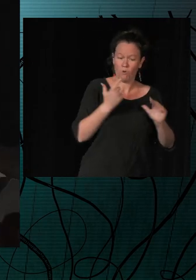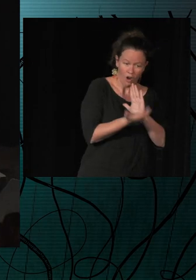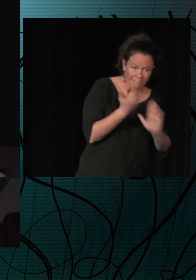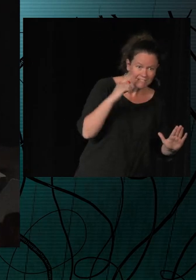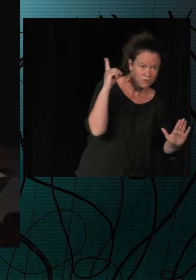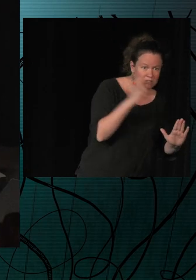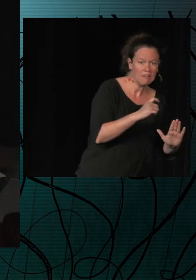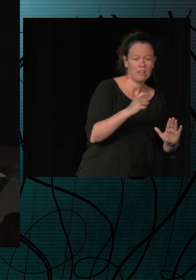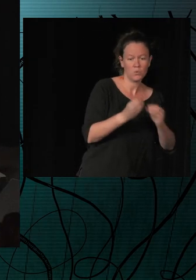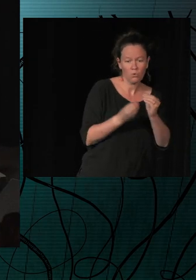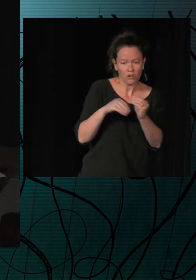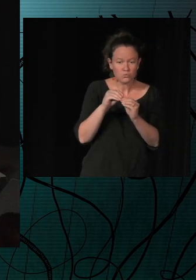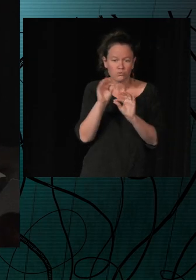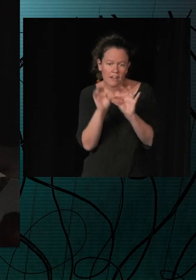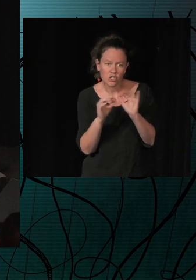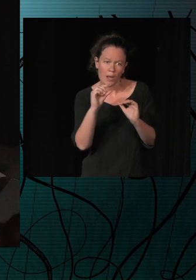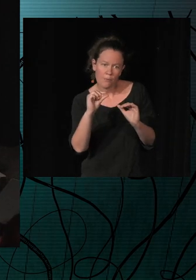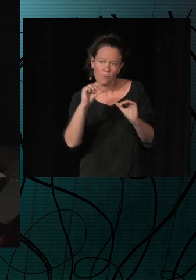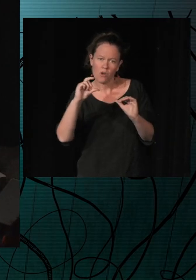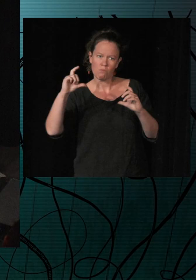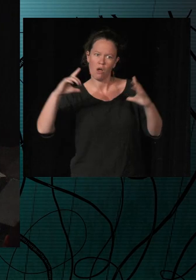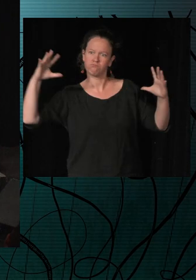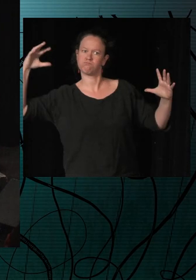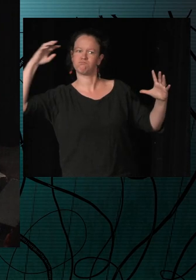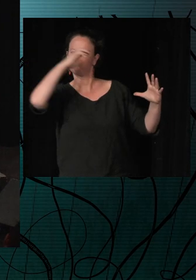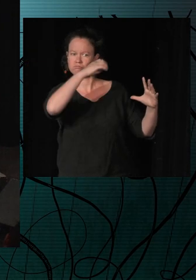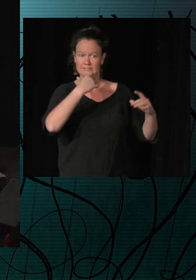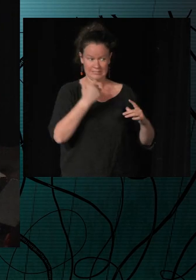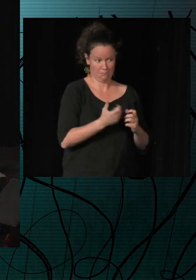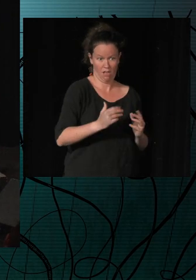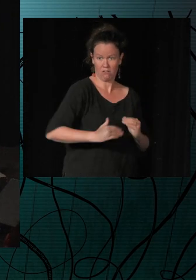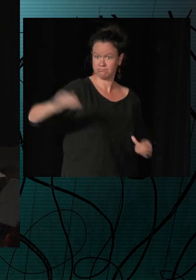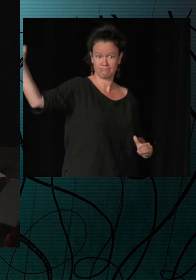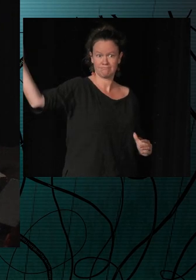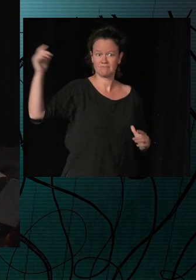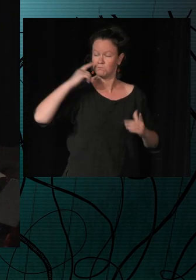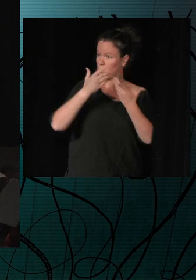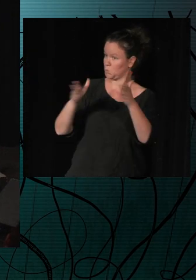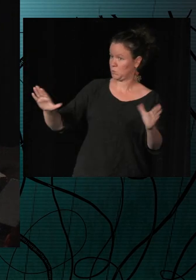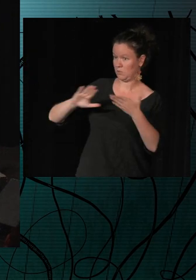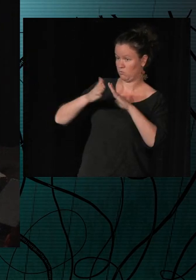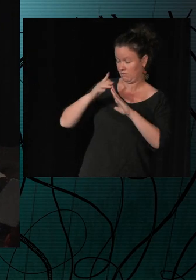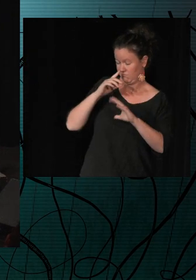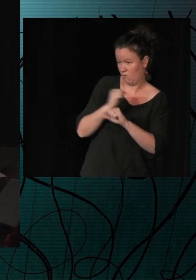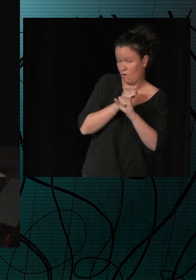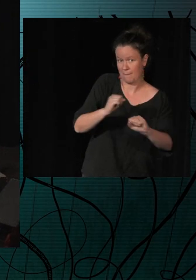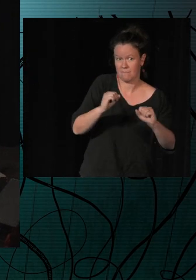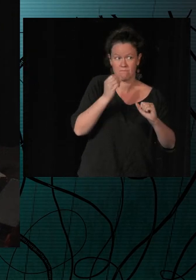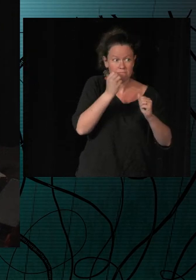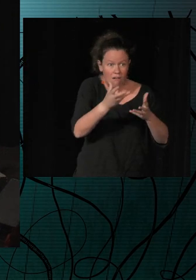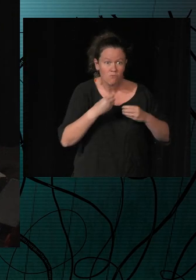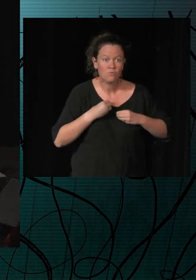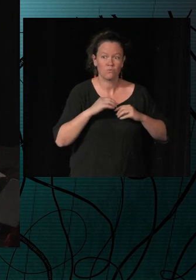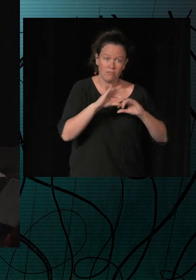VO on se retrouve sur des jeux très difficiles mais qui ont ouais à l'arrivée une porté est complètement différente dans la manière dont on les